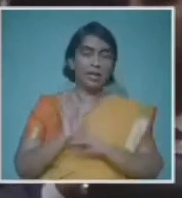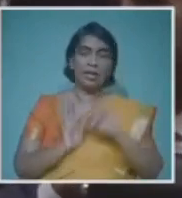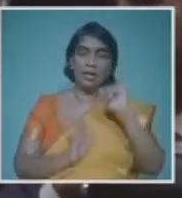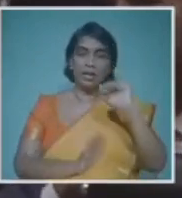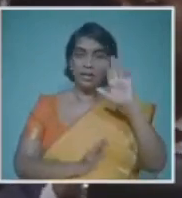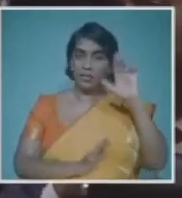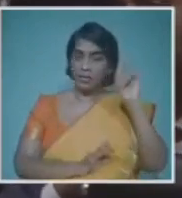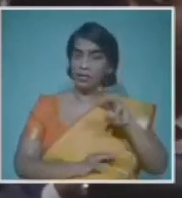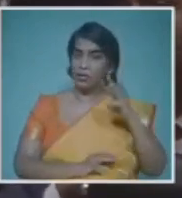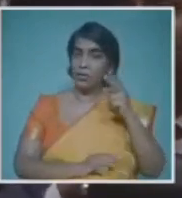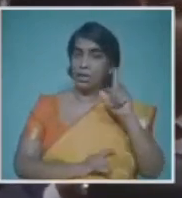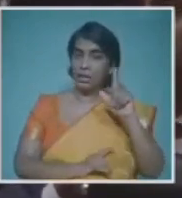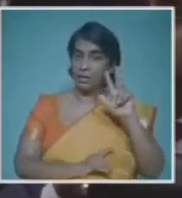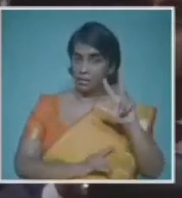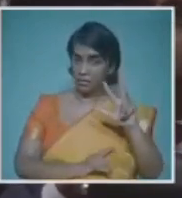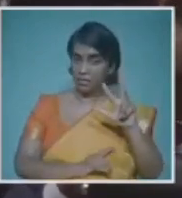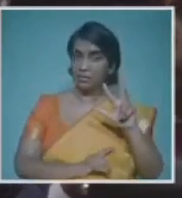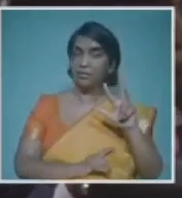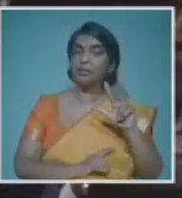269,378ක්,